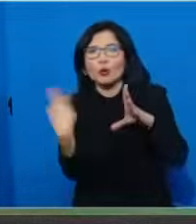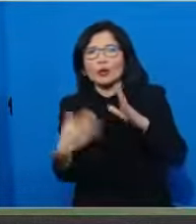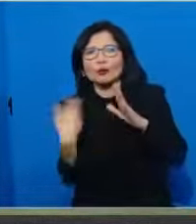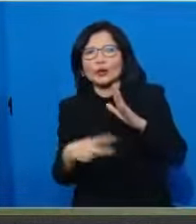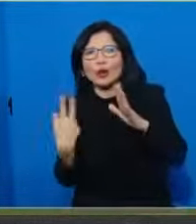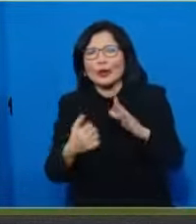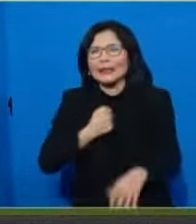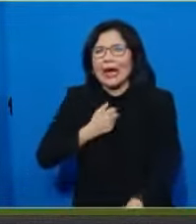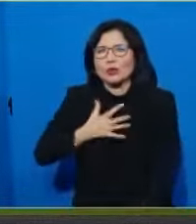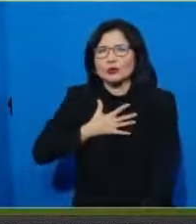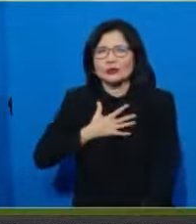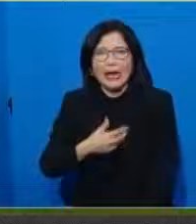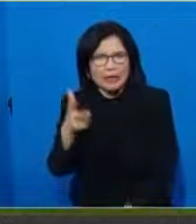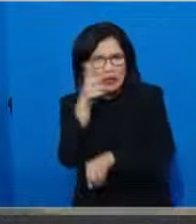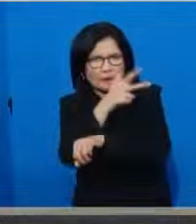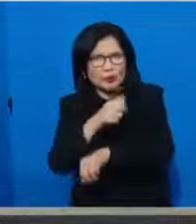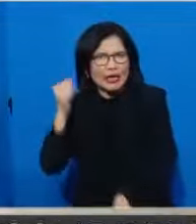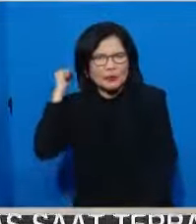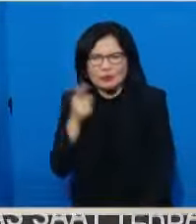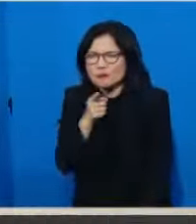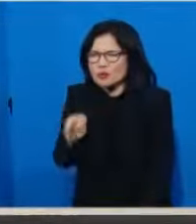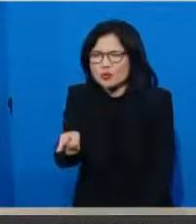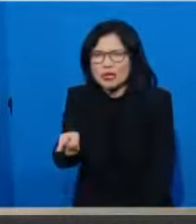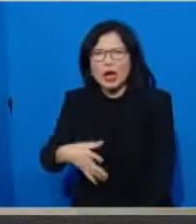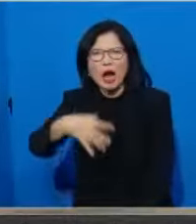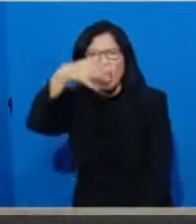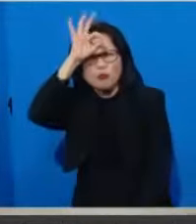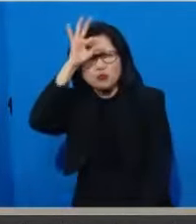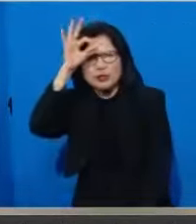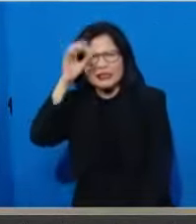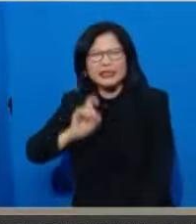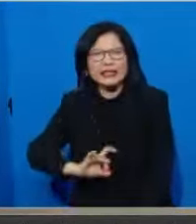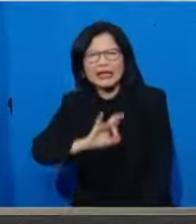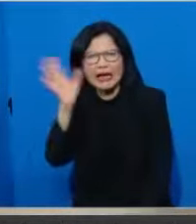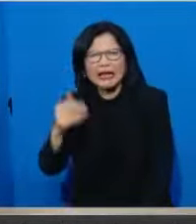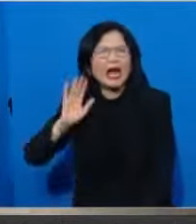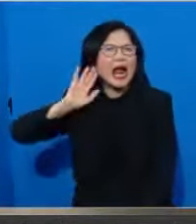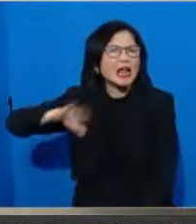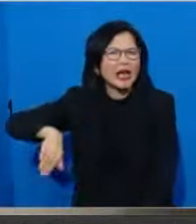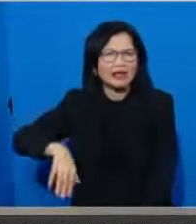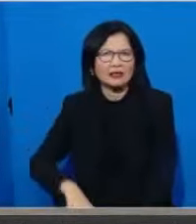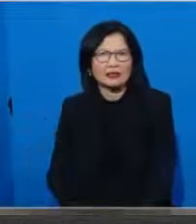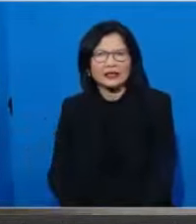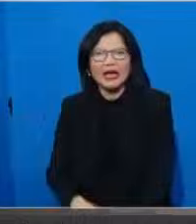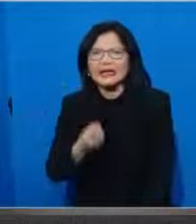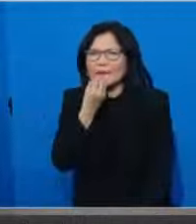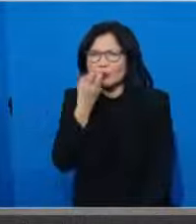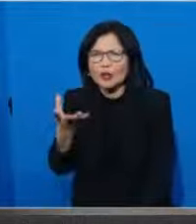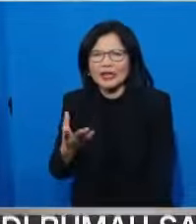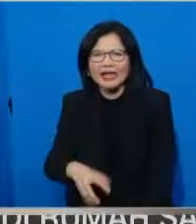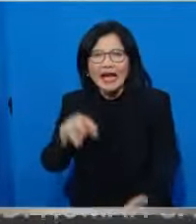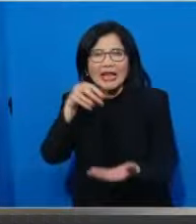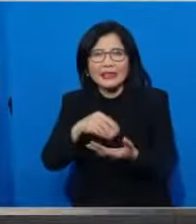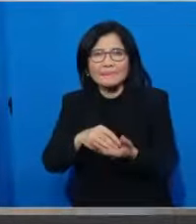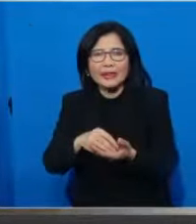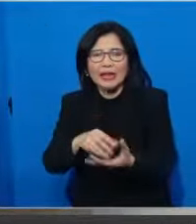keluar. Di dalam video, ibu ini menuding polisi serta aparat penegak hukum lainnya abai. Malah, ia menyebut sarang judi dan